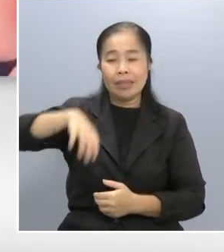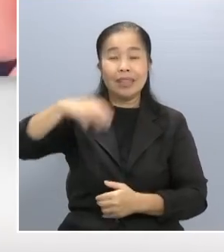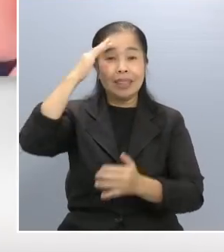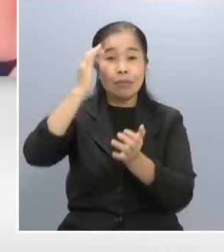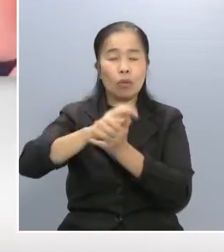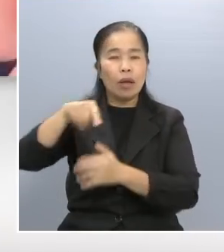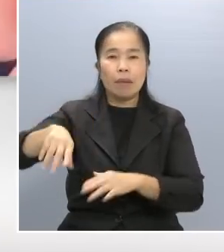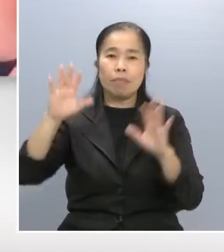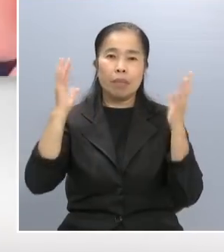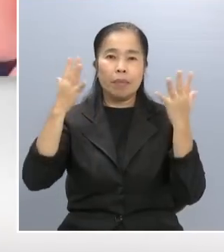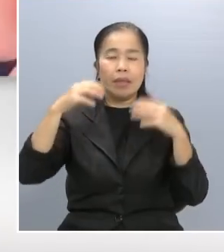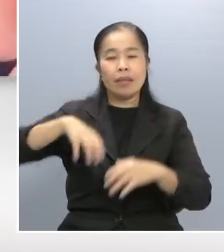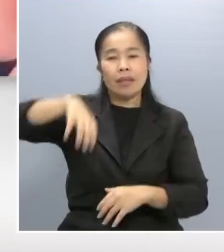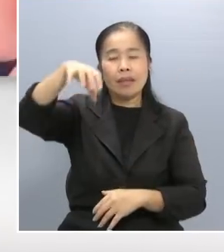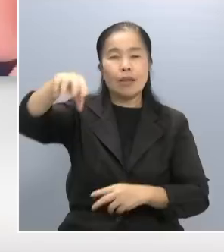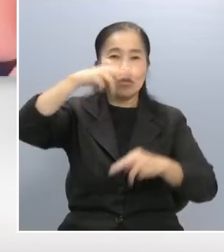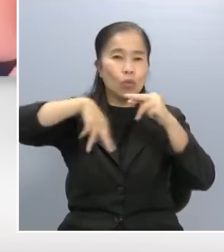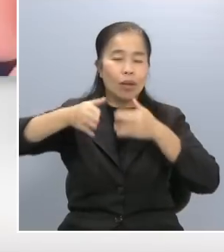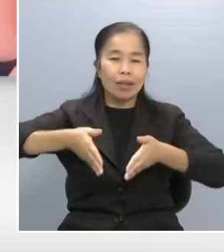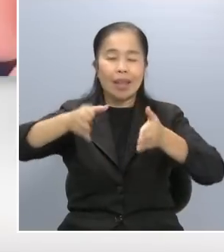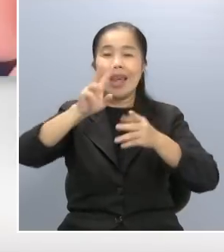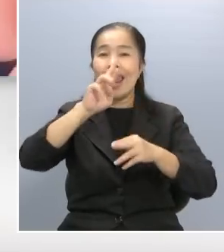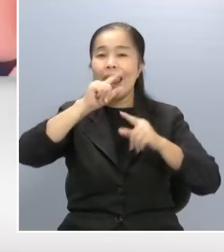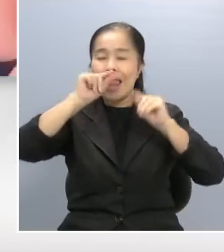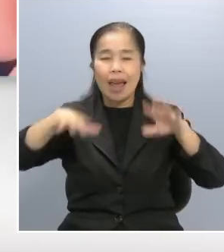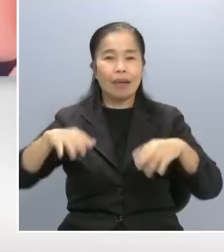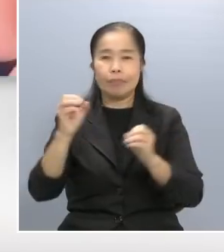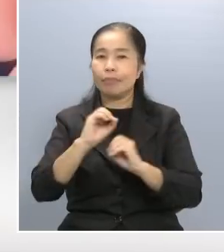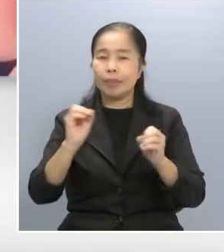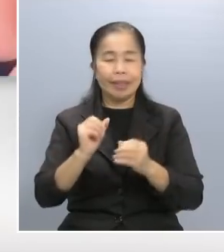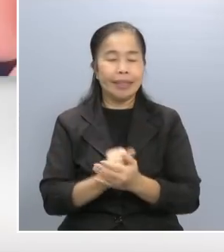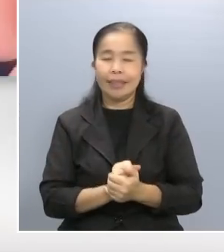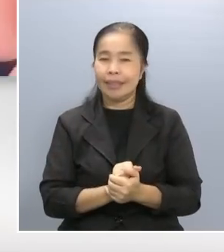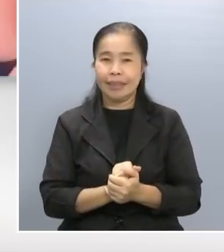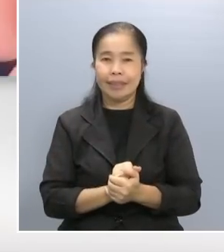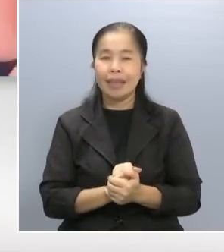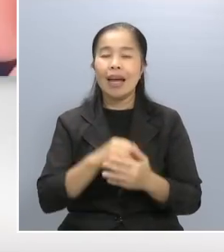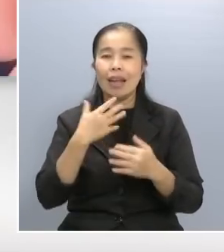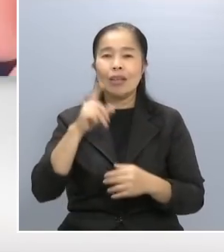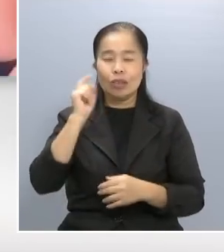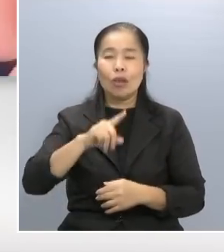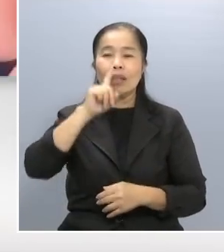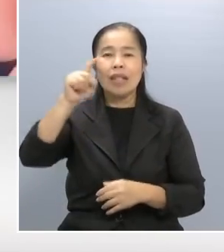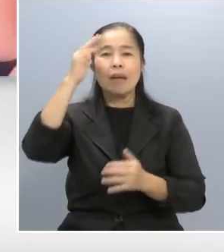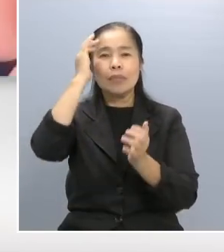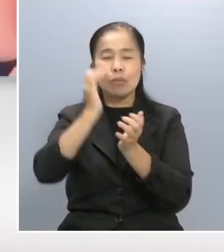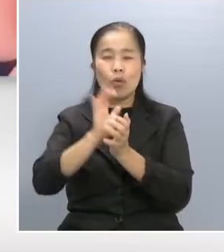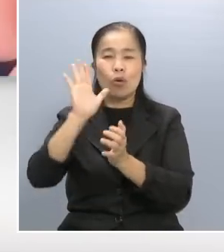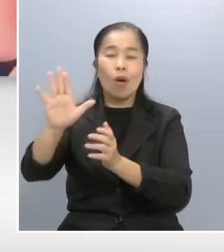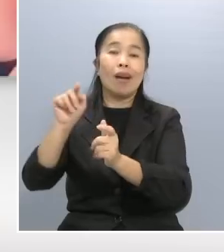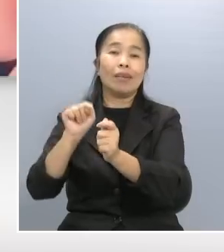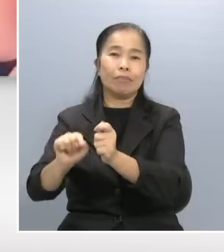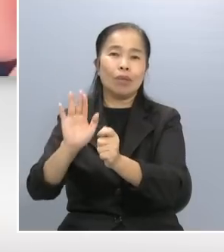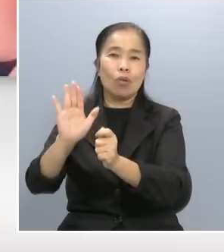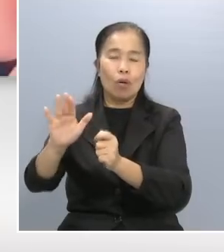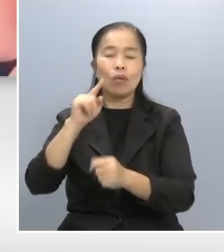มีการตั้งในระแวกรามอินทราซึ่งเป็นจุดที่เธอผ่านไม่มีการตั้งจะต้องไปถามตำรวจท้องที่อีกทีนึงท้อง